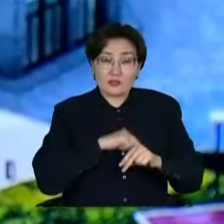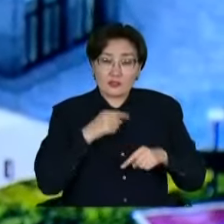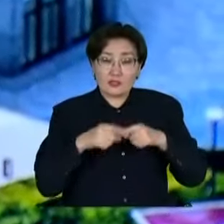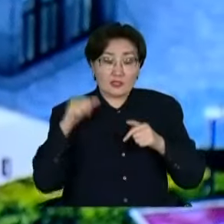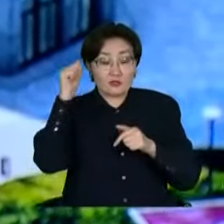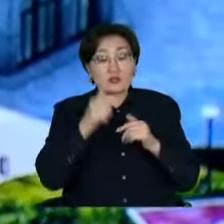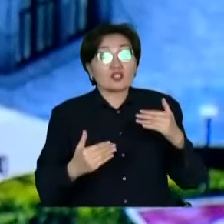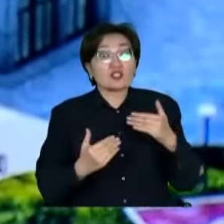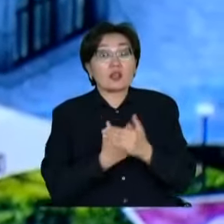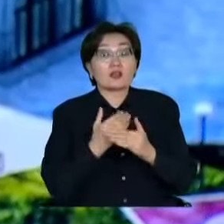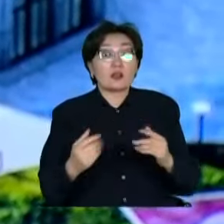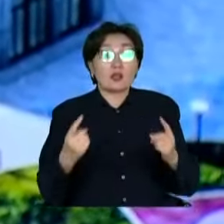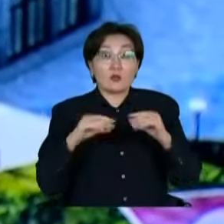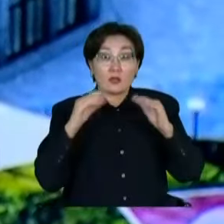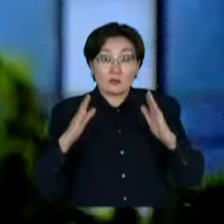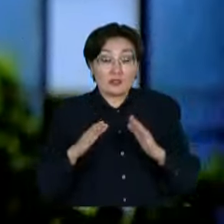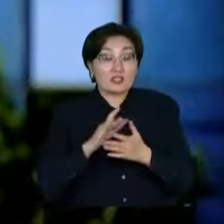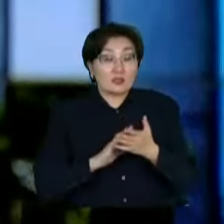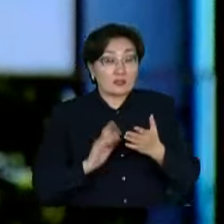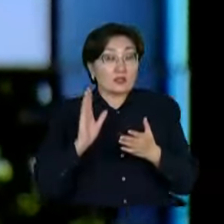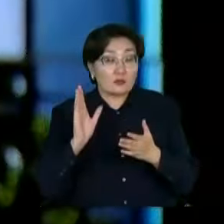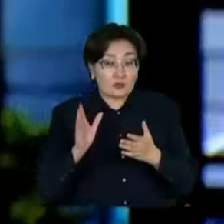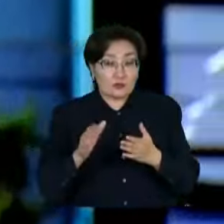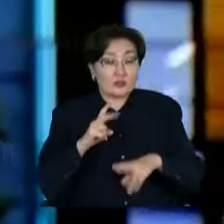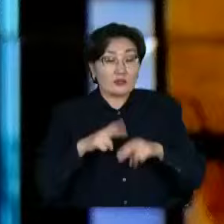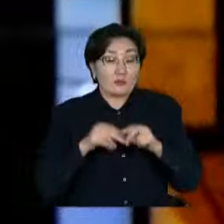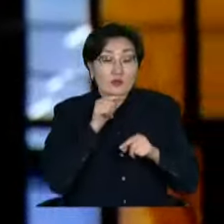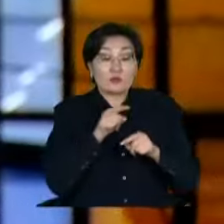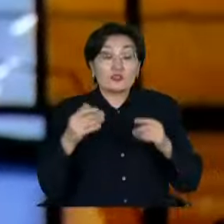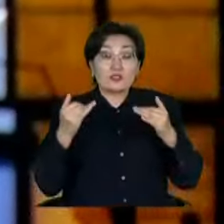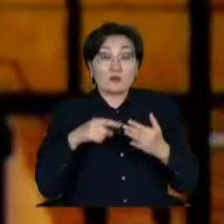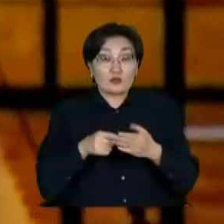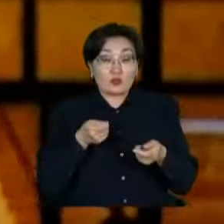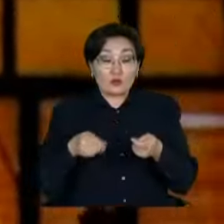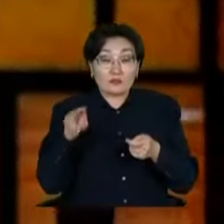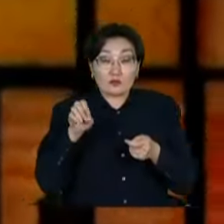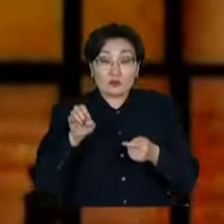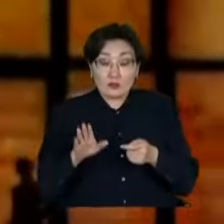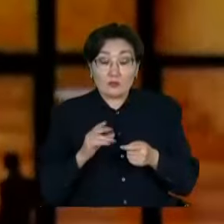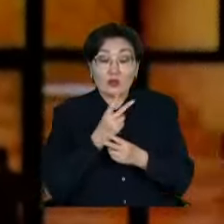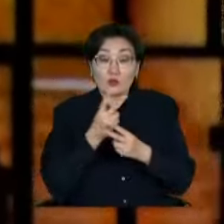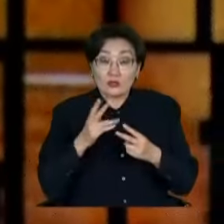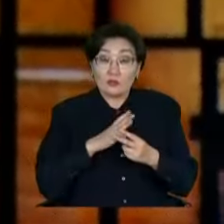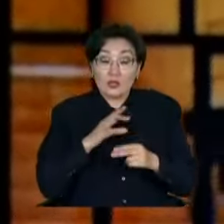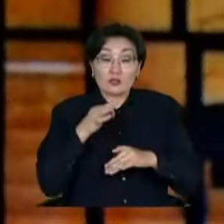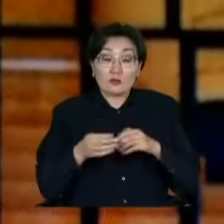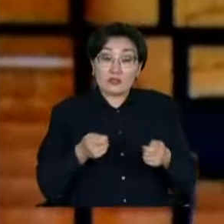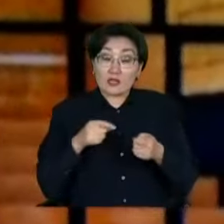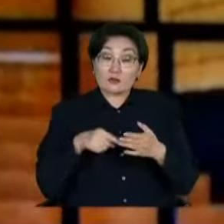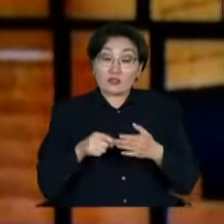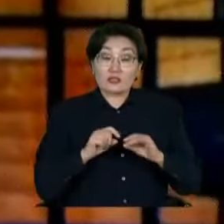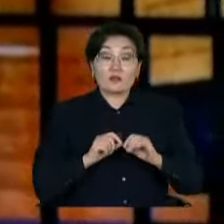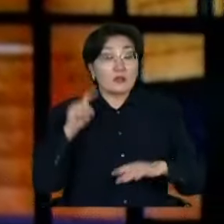жаңа зәулім ғимаратта жалғастырады. Құрылыс барысын бүгін қала әкімі Ерболат Досаев көріп қайтты. Жауаптылар шаһар